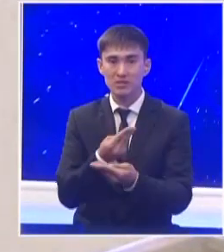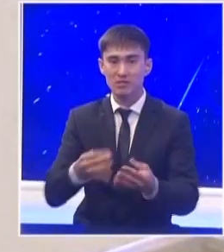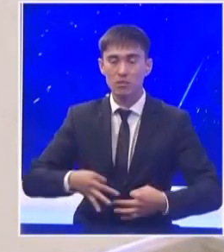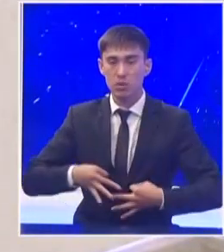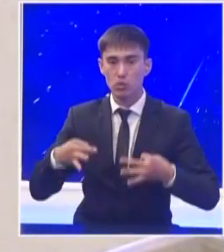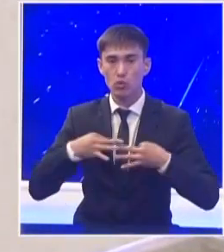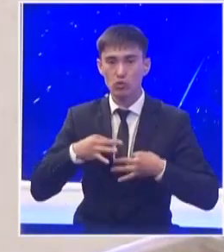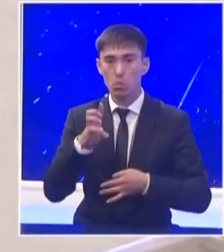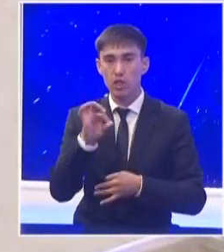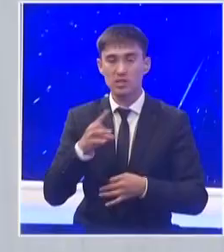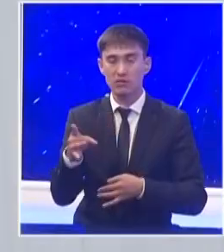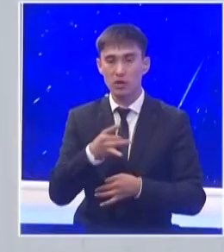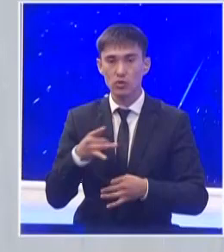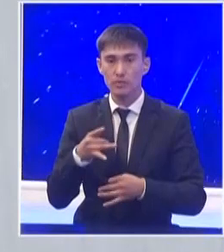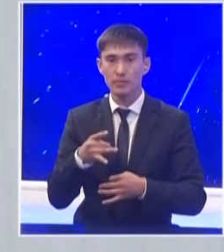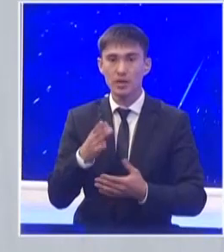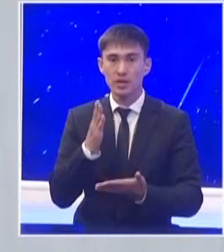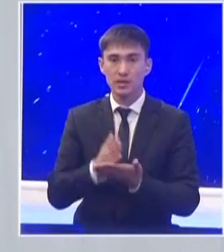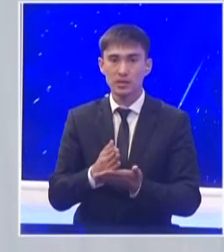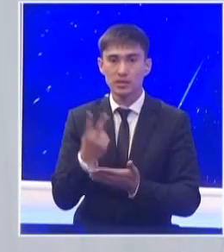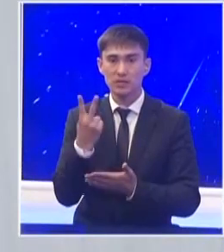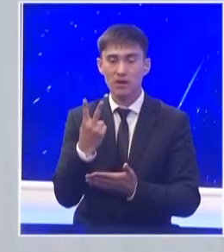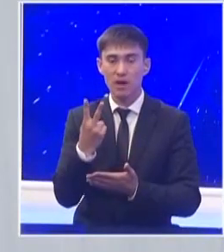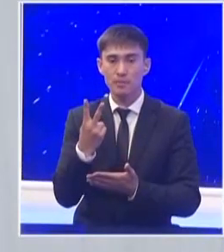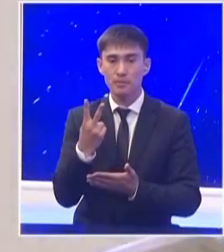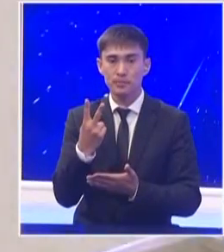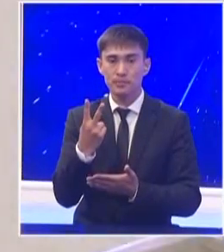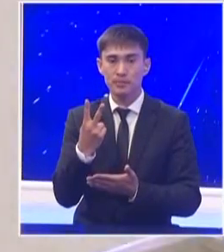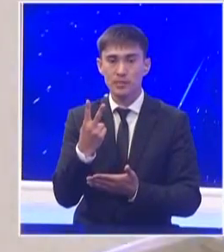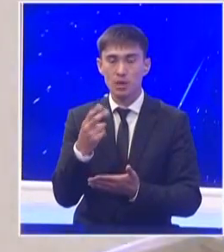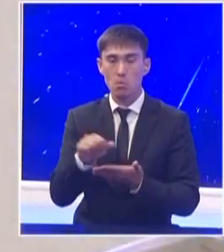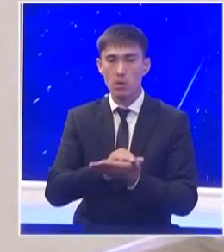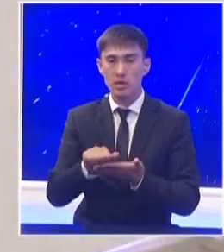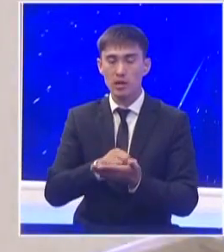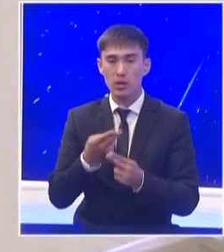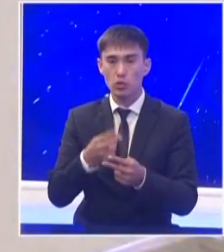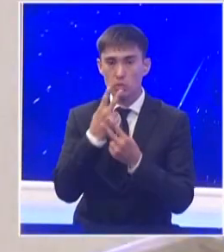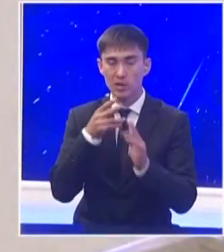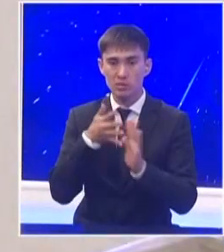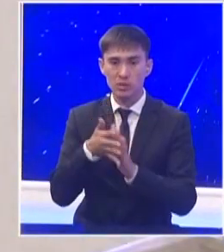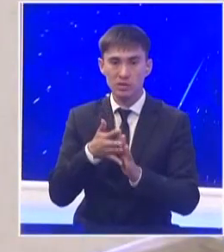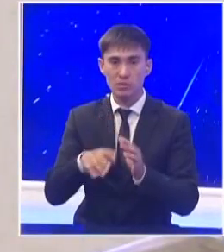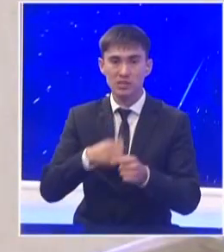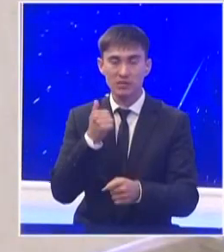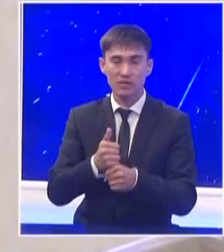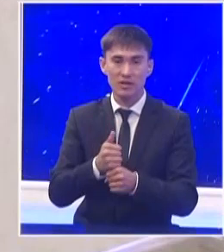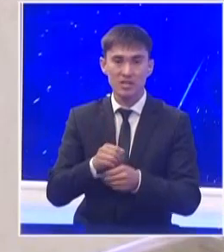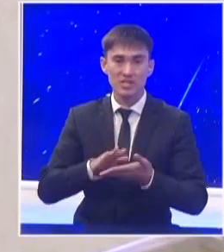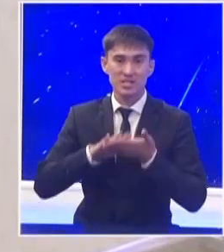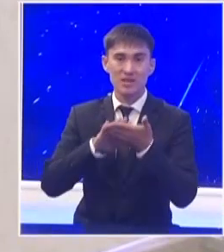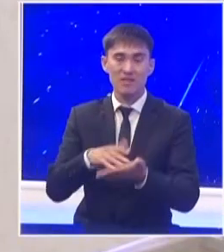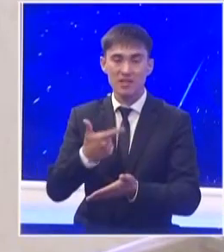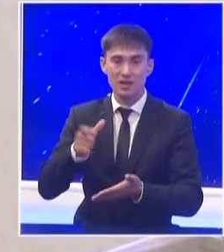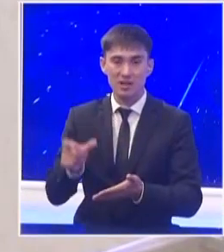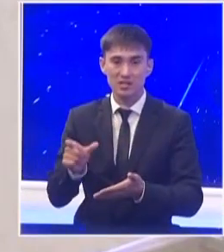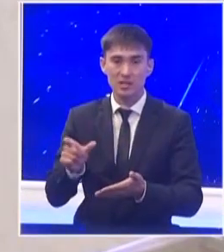прокуратуры Балхашского района. 2 материала, которые мы рассматриваем, основанием являются заявления